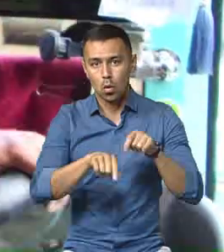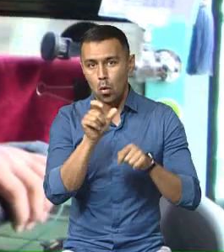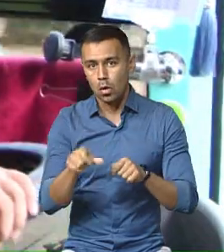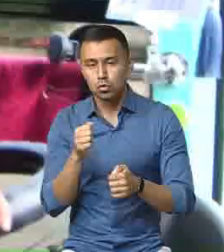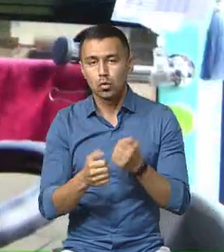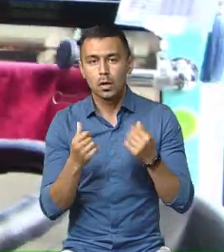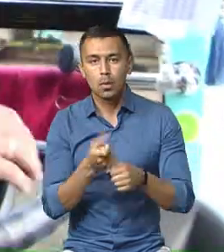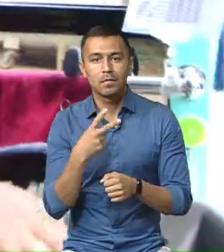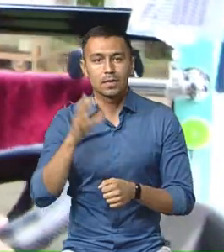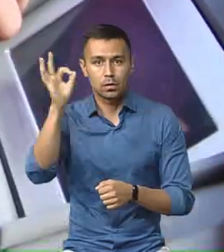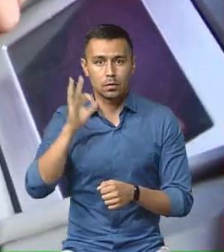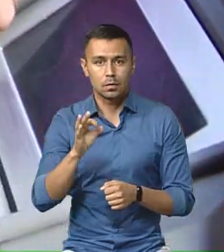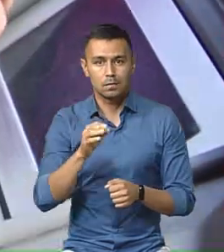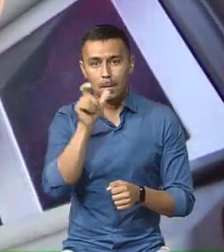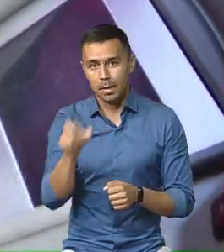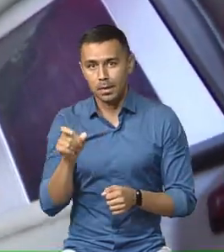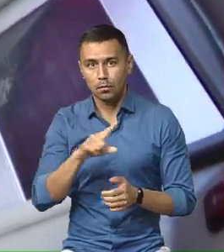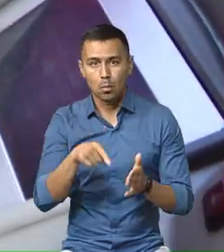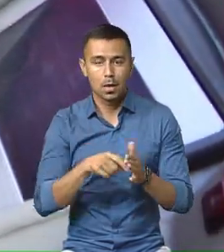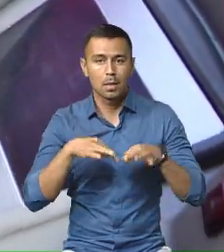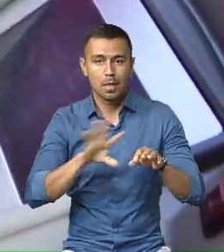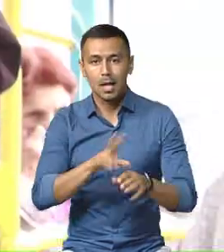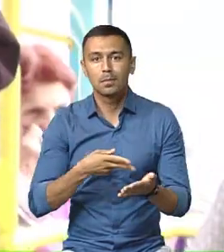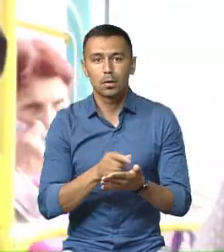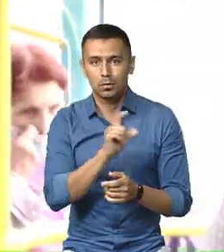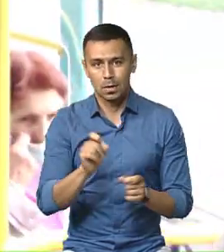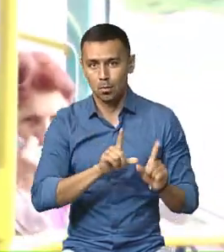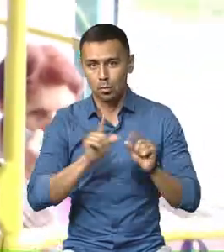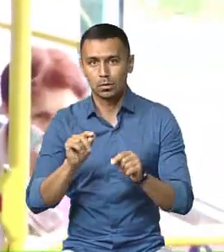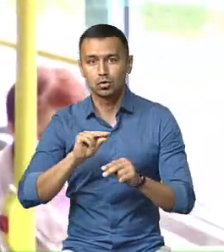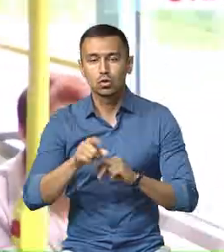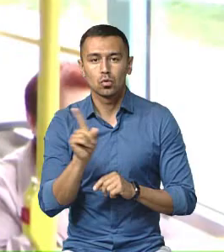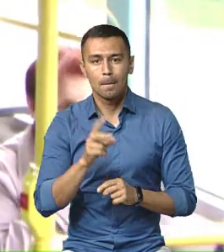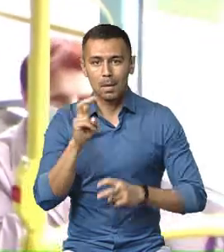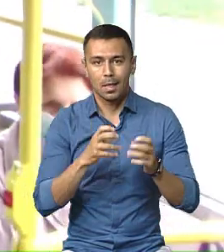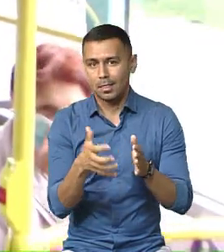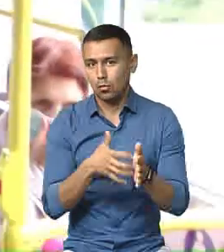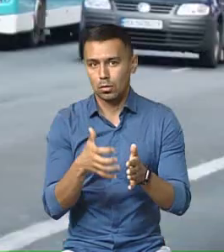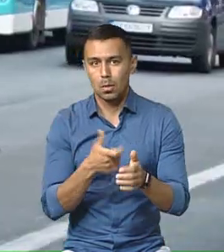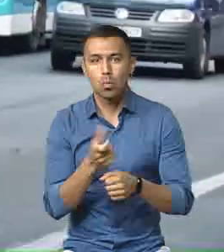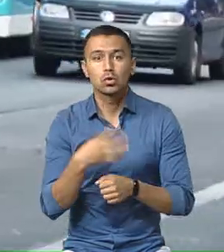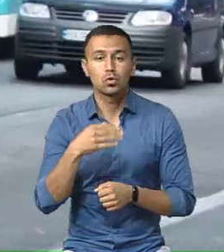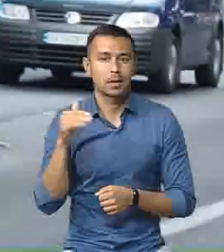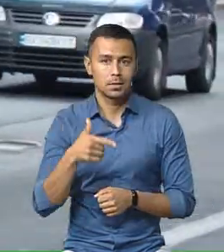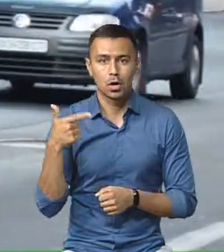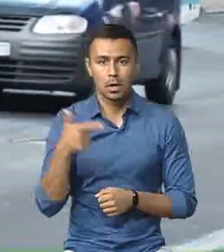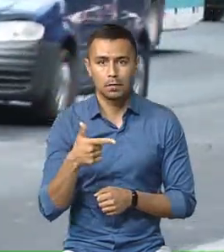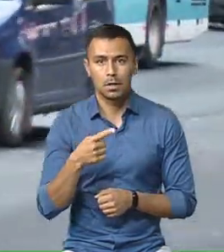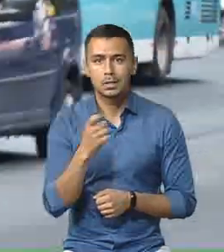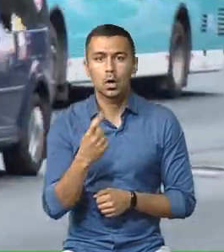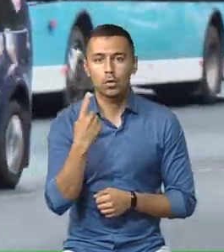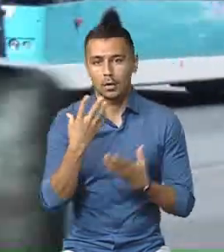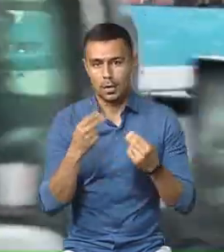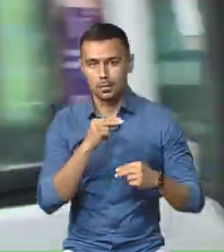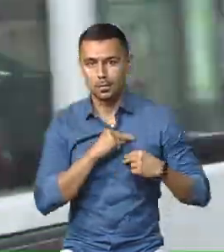понад 20% пасажирів комунального транспорту не сплачують за проїзд, через що підприємство недоотримує понад 40 тисяч гривень за один день